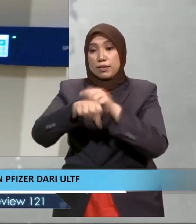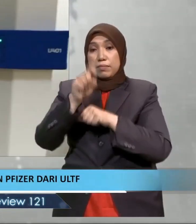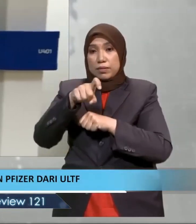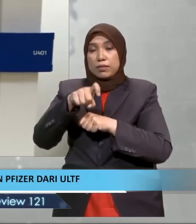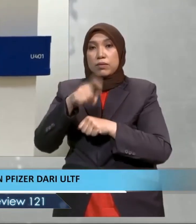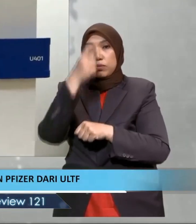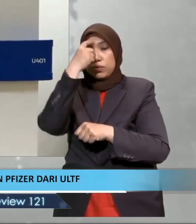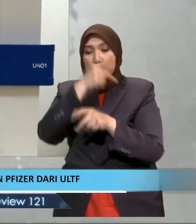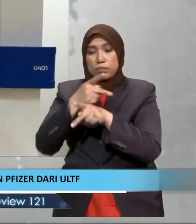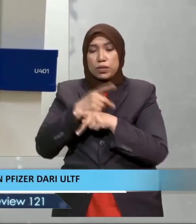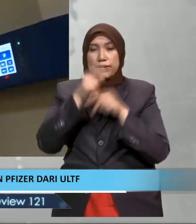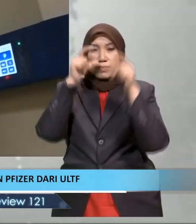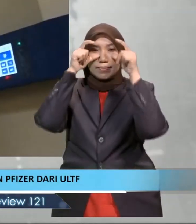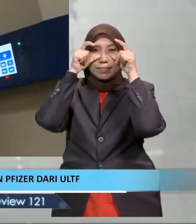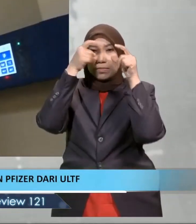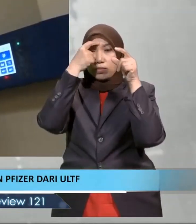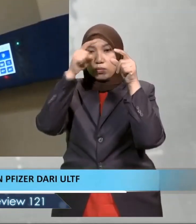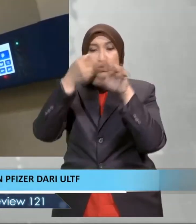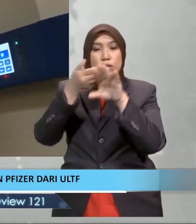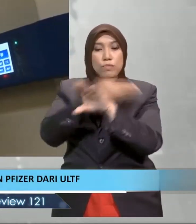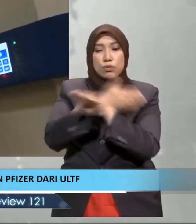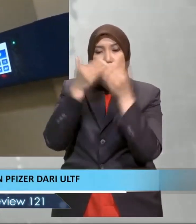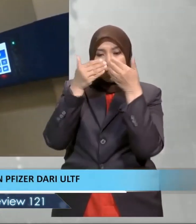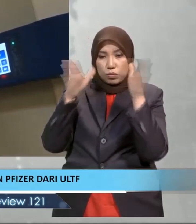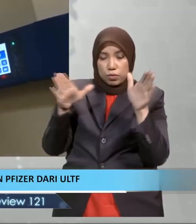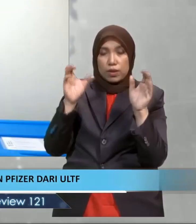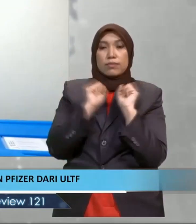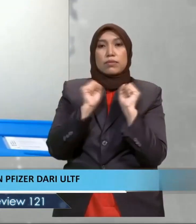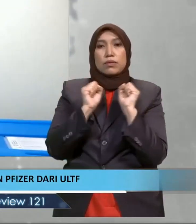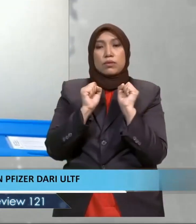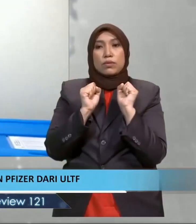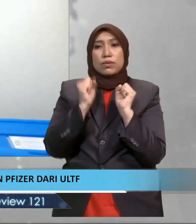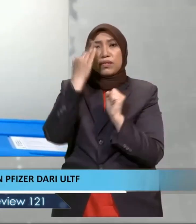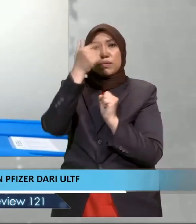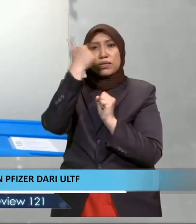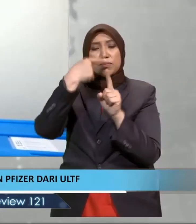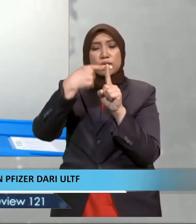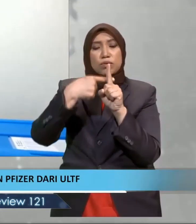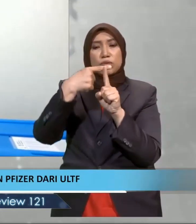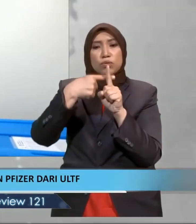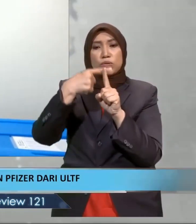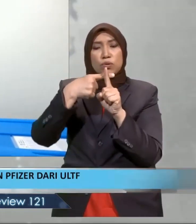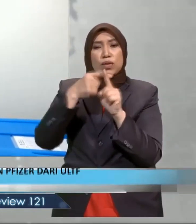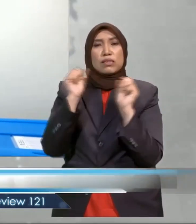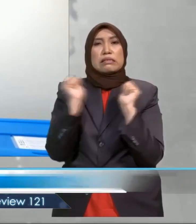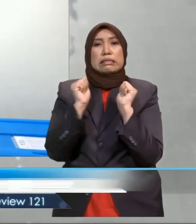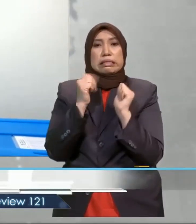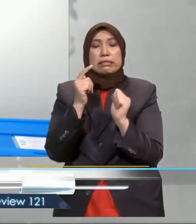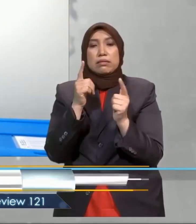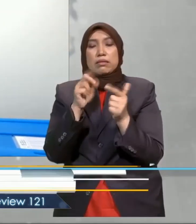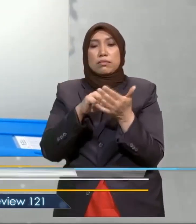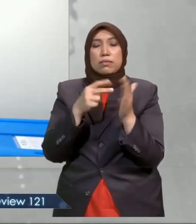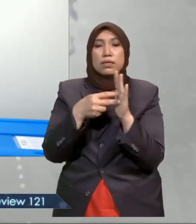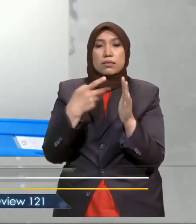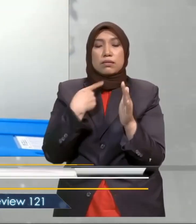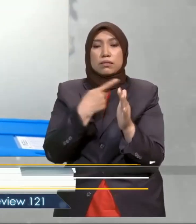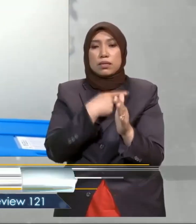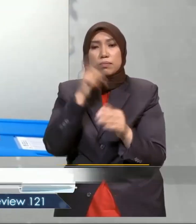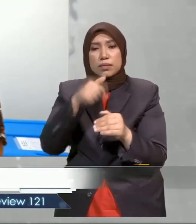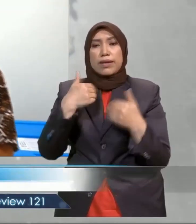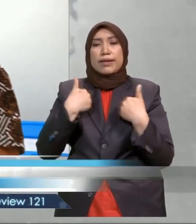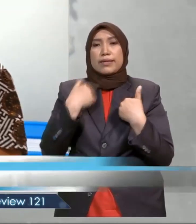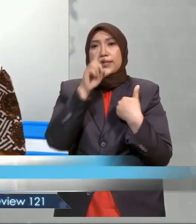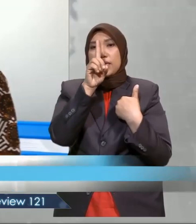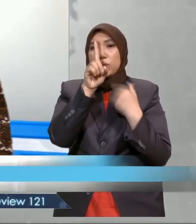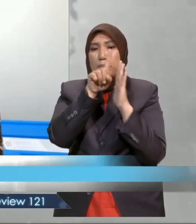alat pelindungan mata sebelum membuka penyejuk beku. Disebabkan suhu peti ais ini sangat sensitif, kita hanya ada lebih